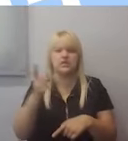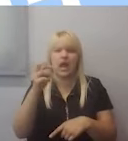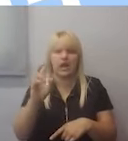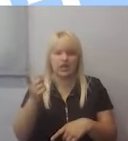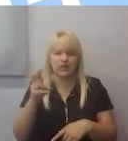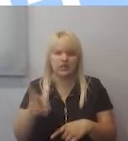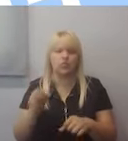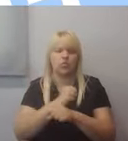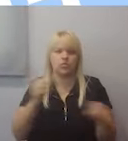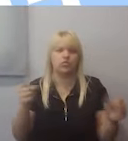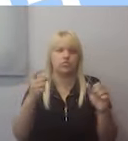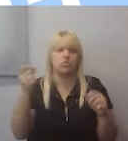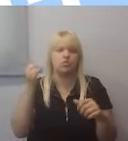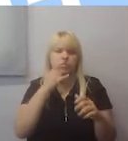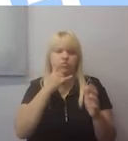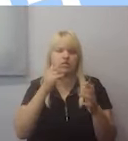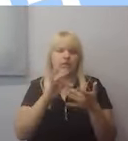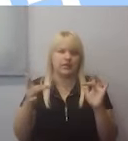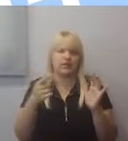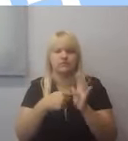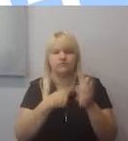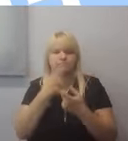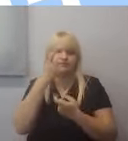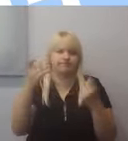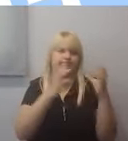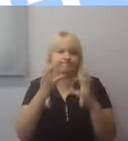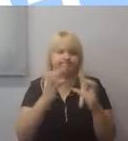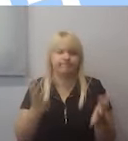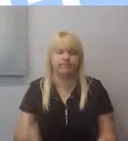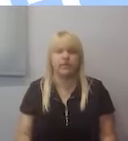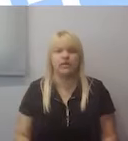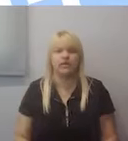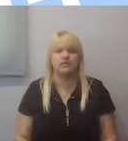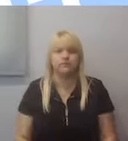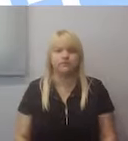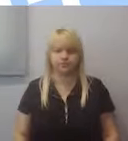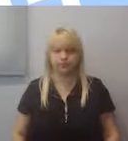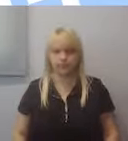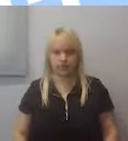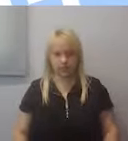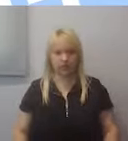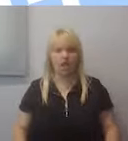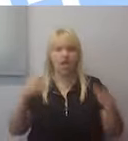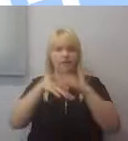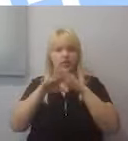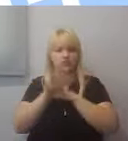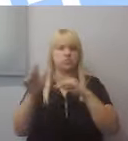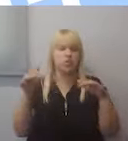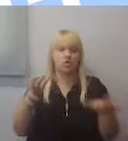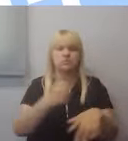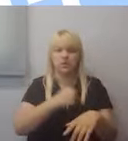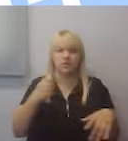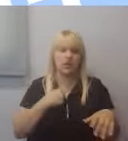datus un saziņu ja nu un tad jau par to evakuācijas procesu militār iebrukumu vai tā